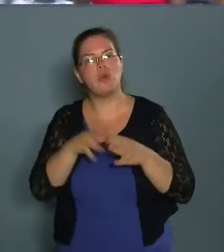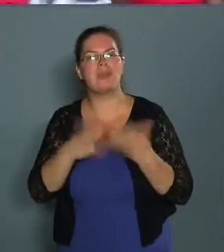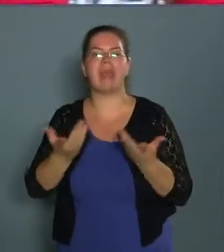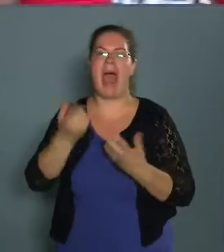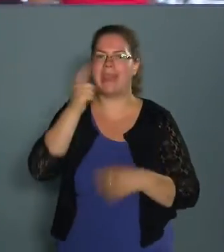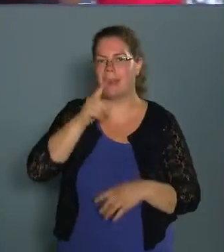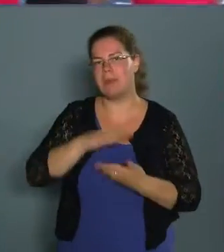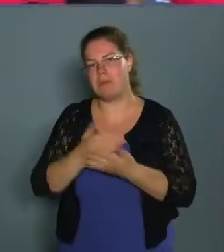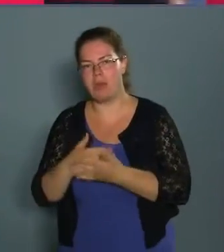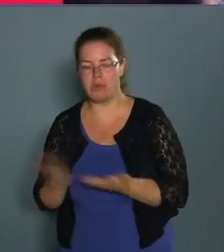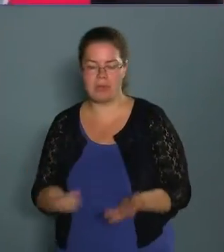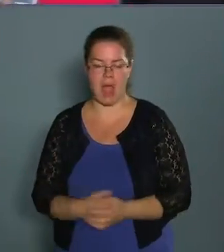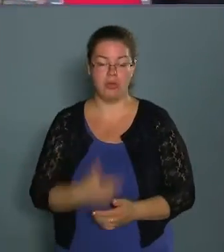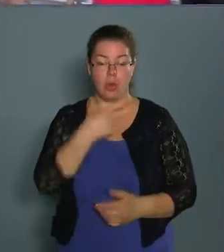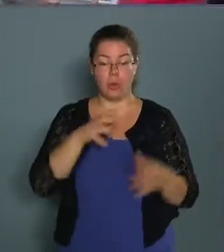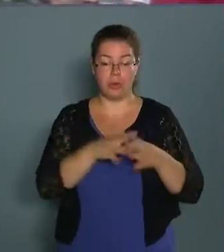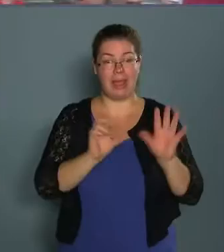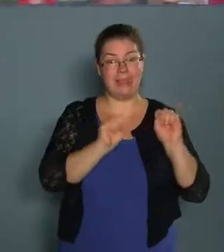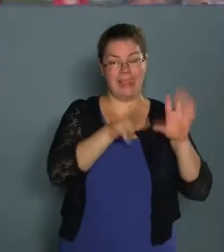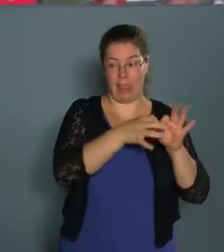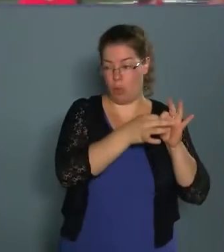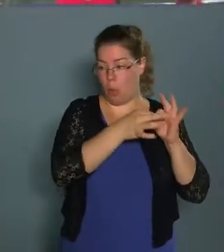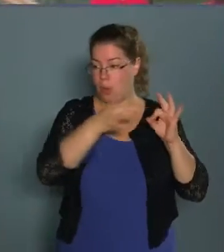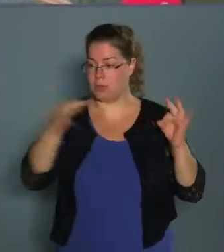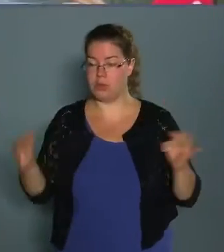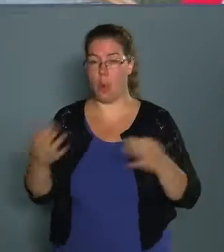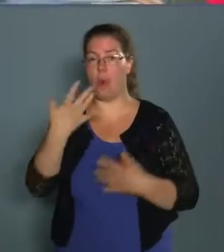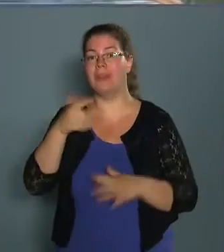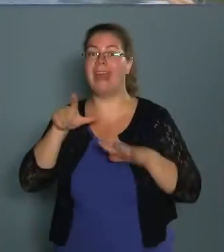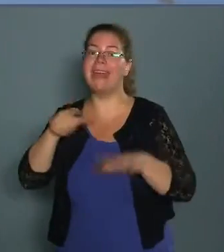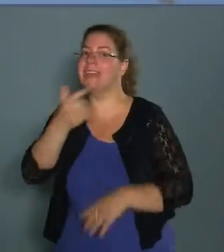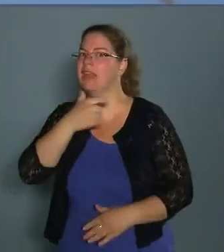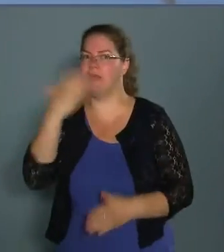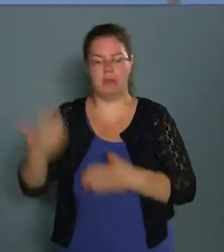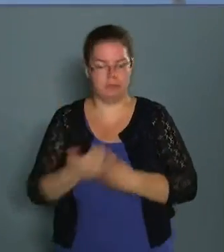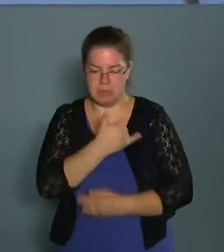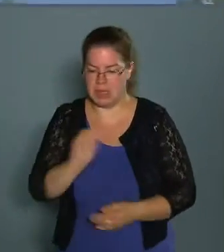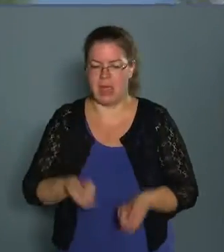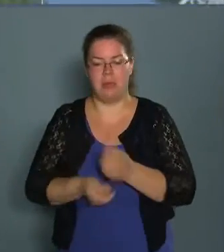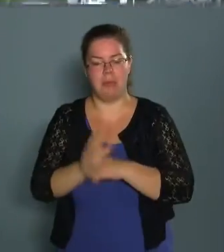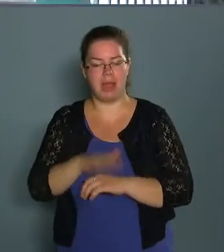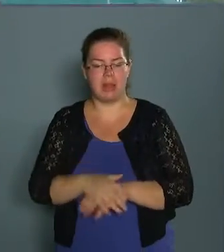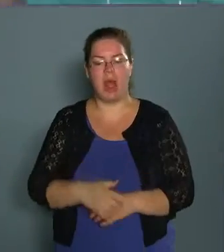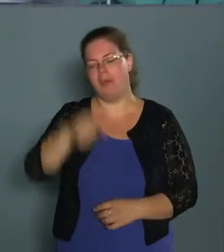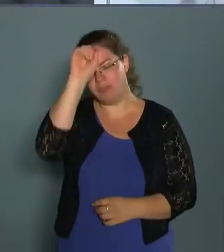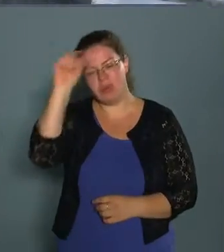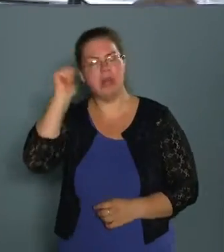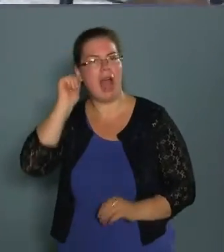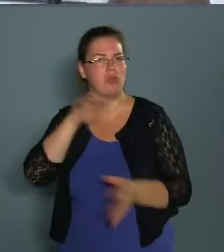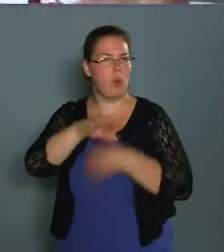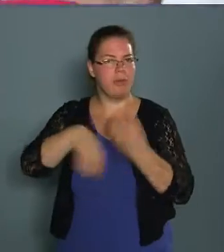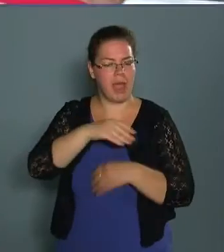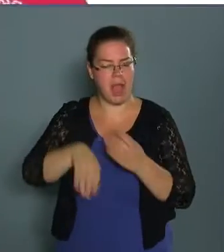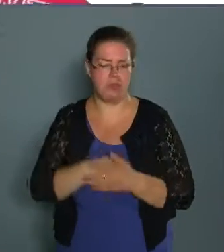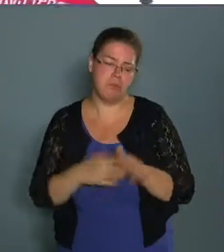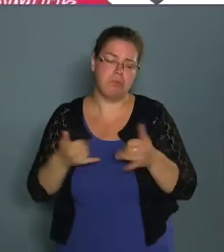megoszlás? Hát korosztályban 18 évestől 55-57 éves korig mindenki megtalálható, fiúk, lányok vegyesen, most